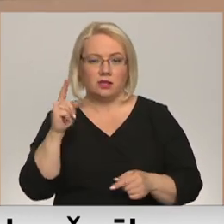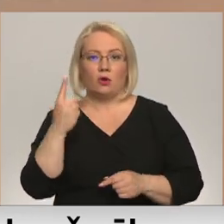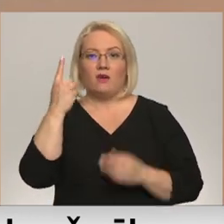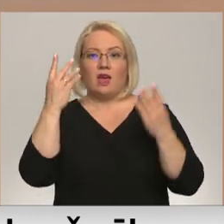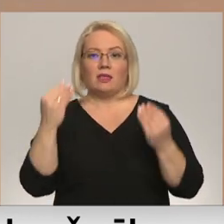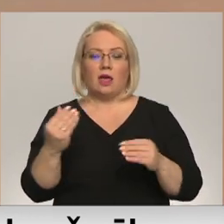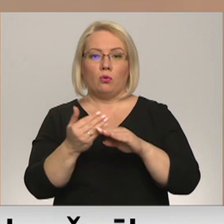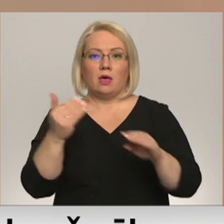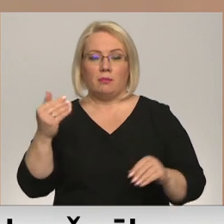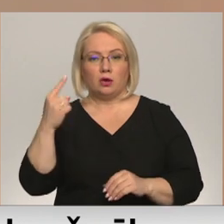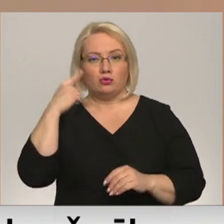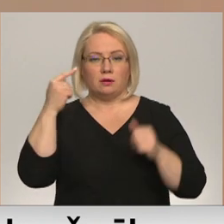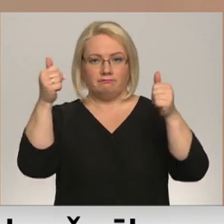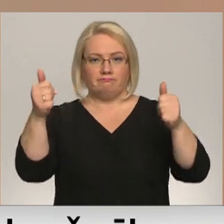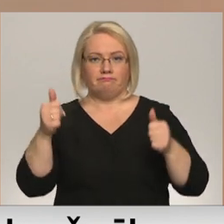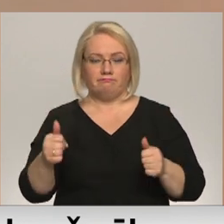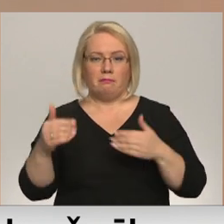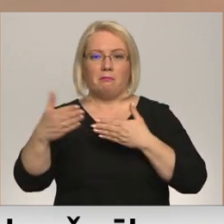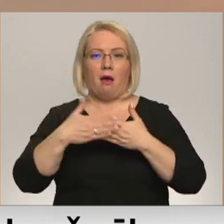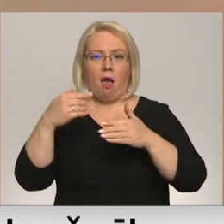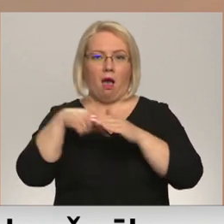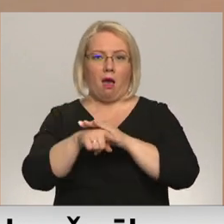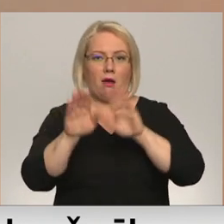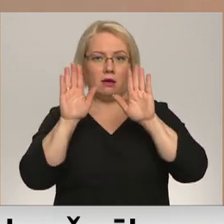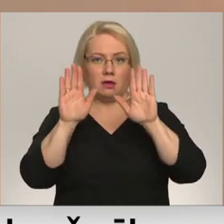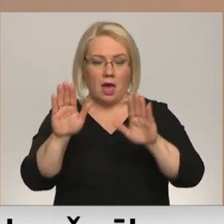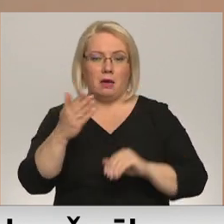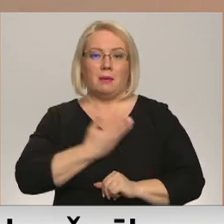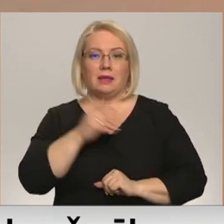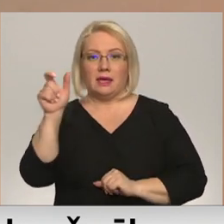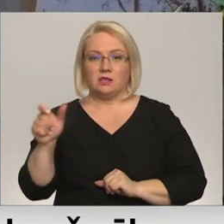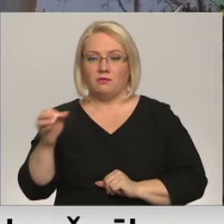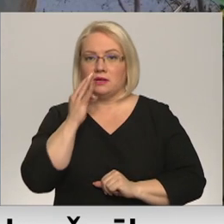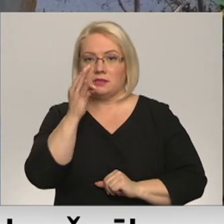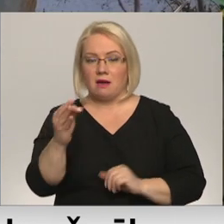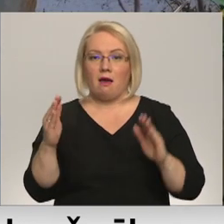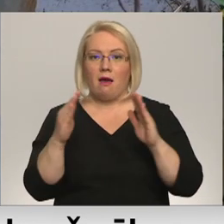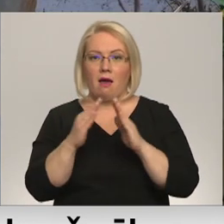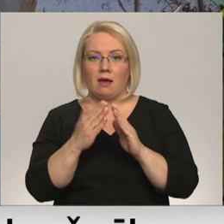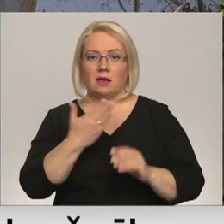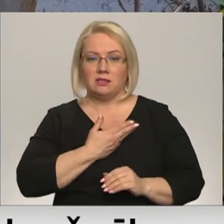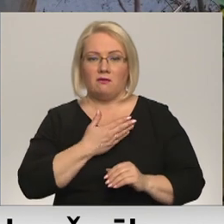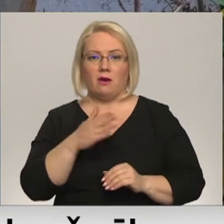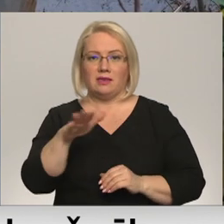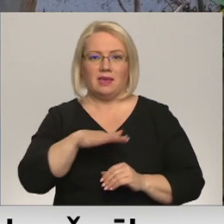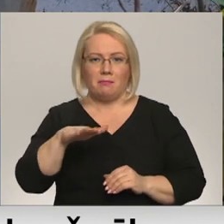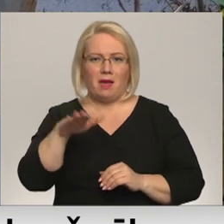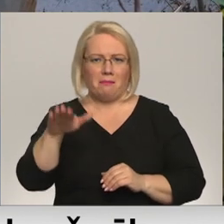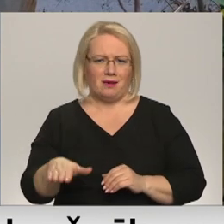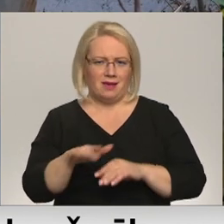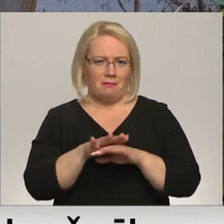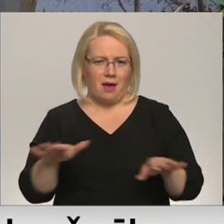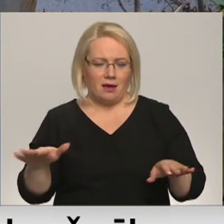iepriekš uzzinājuši vienu no piestiprinātas zīmītes pie mājas ies durvīm. Taču iedzīvotāji norāda, ka ēkā dzīvo arī ģimenes ar maziem bērniem, tāpēc